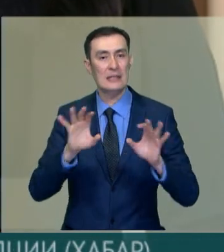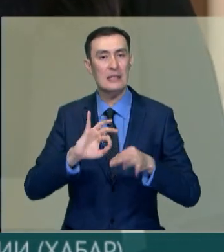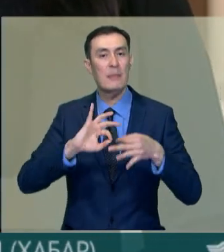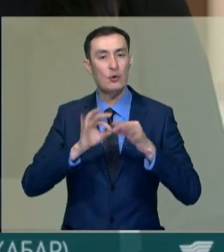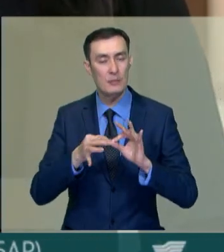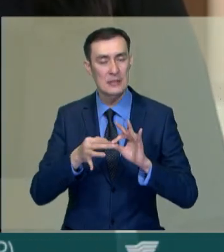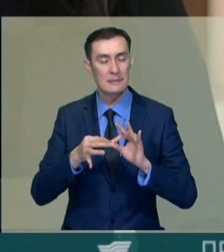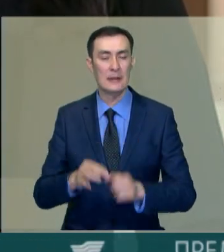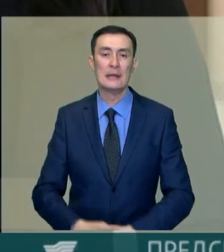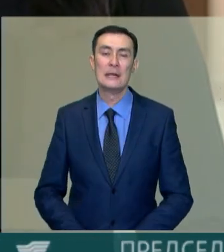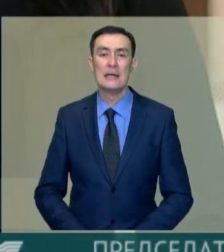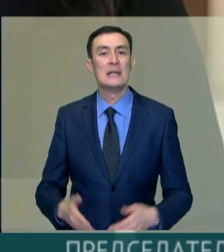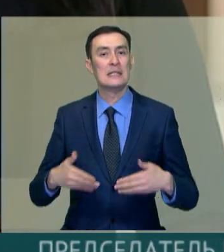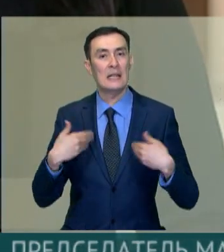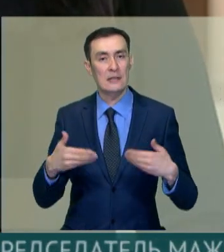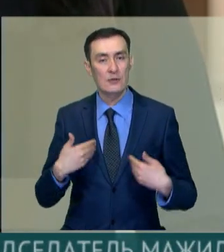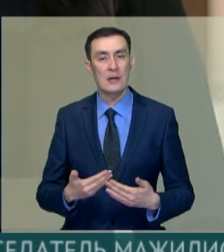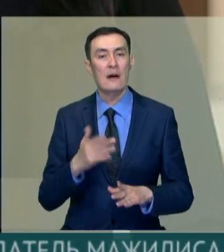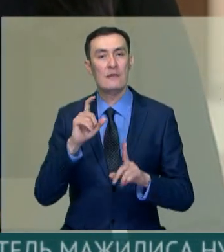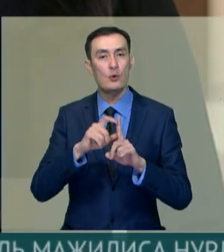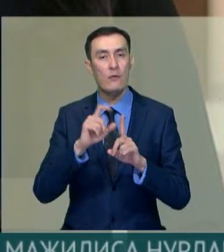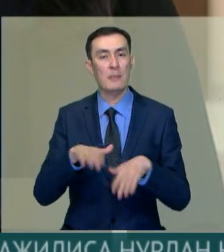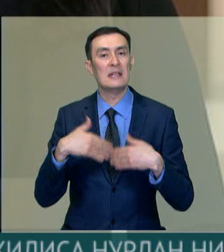подробности. Ирина, здравствуйте. Вам слово.